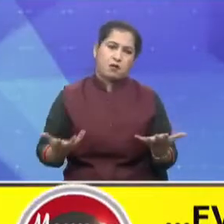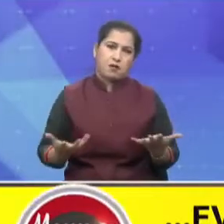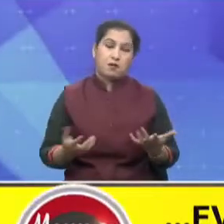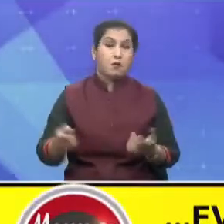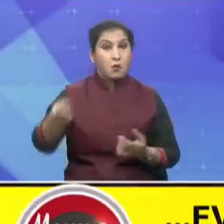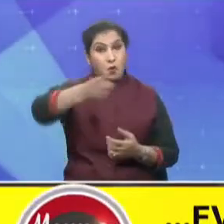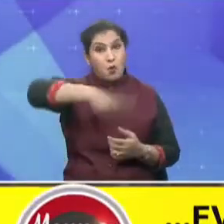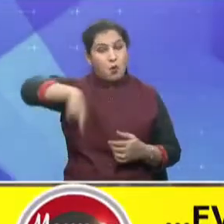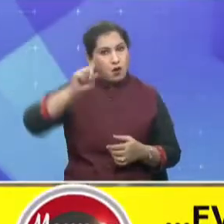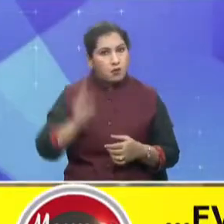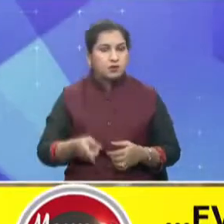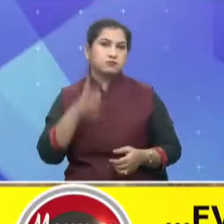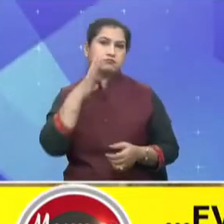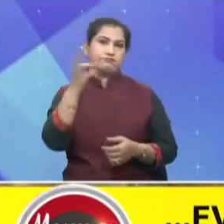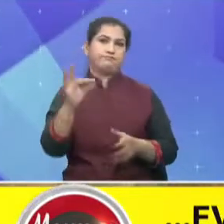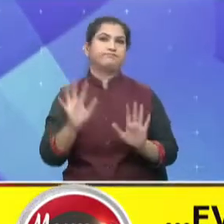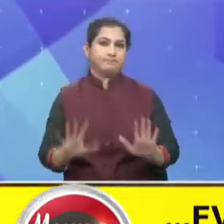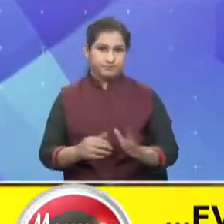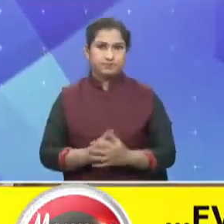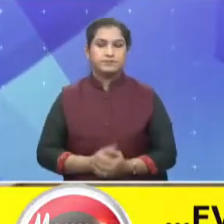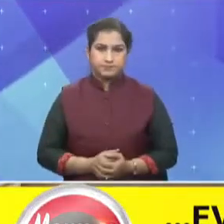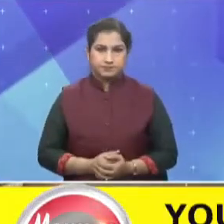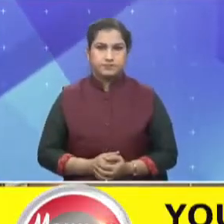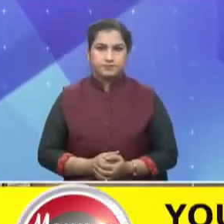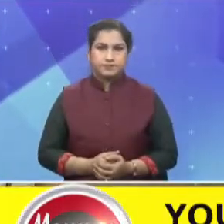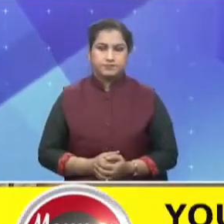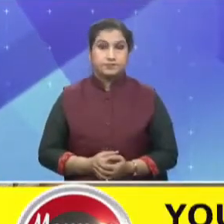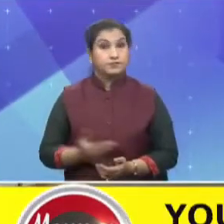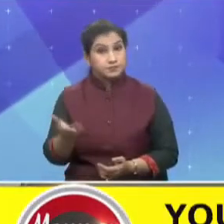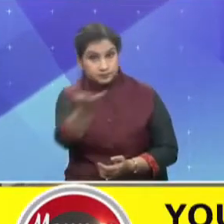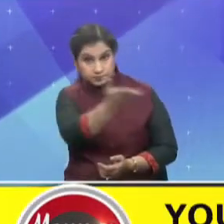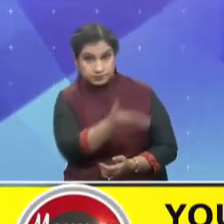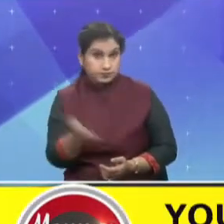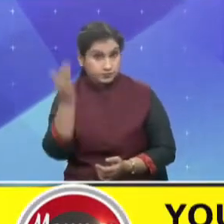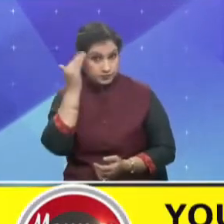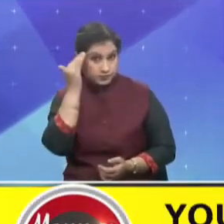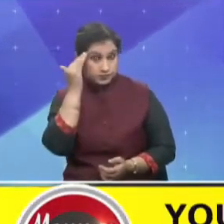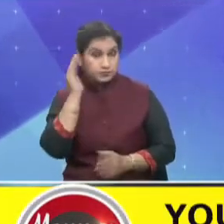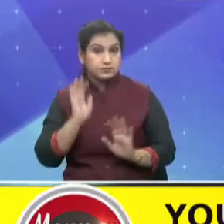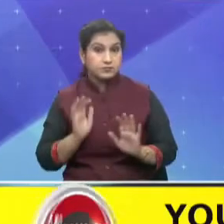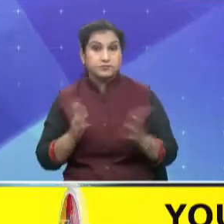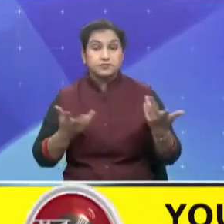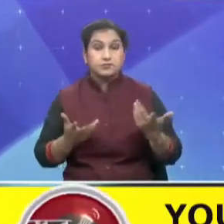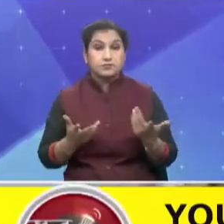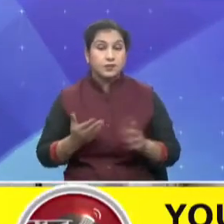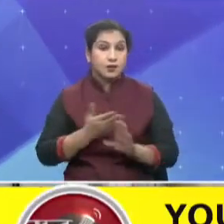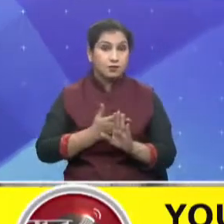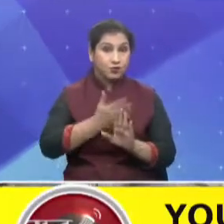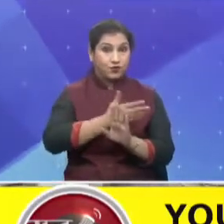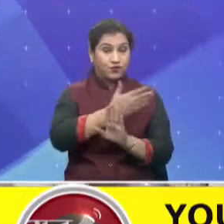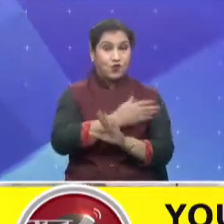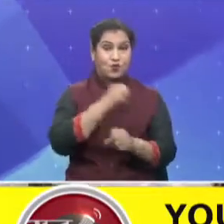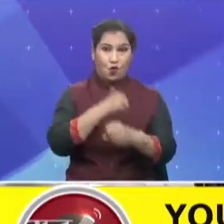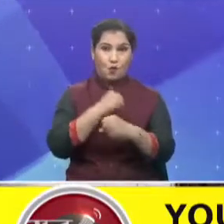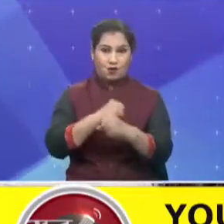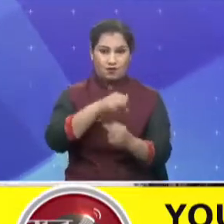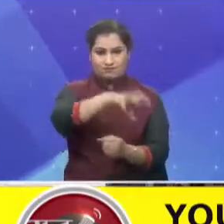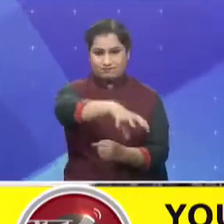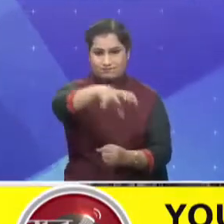सभी की महत्वपूर्ण भूमिका है। आप सब जानते हैं कि पहले सरकारी दफ्तरों